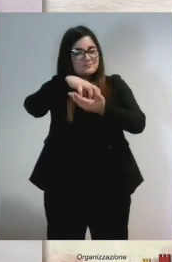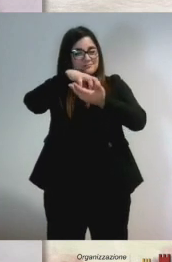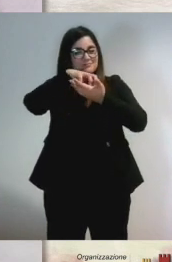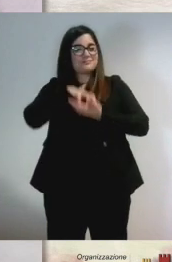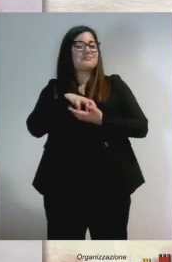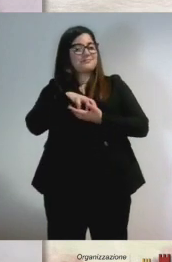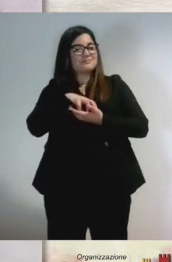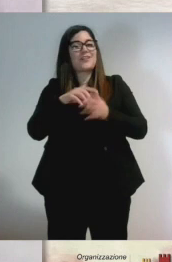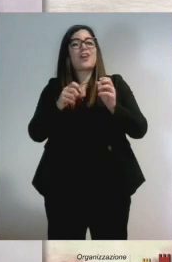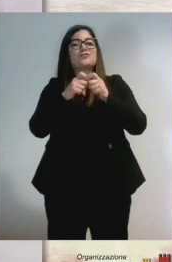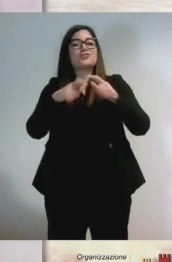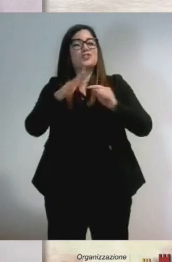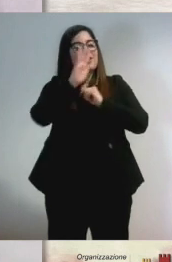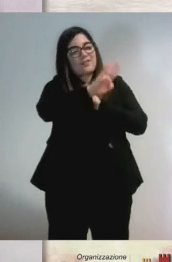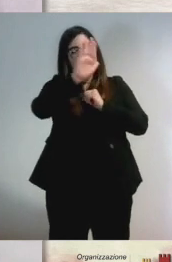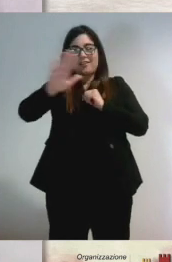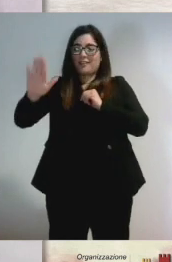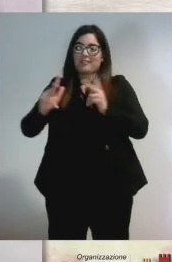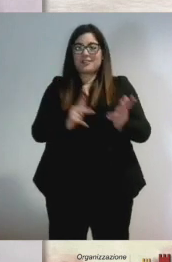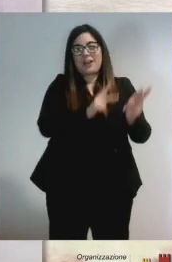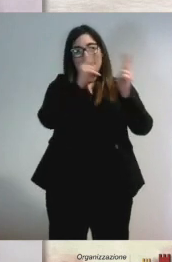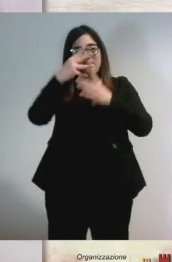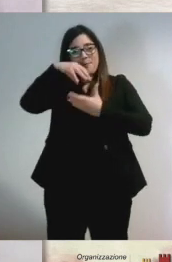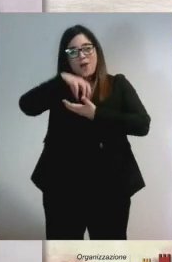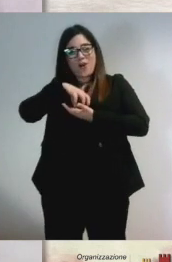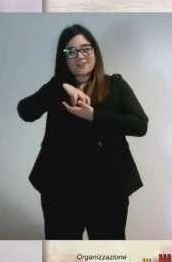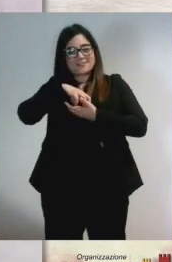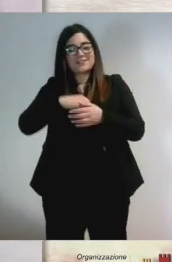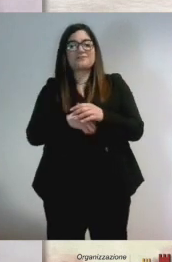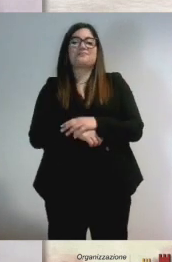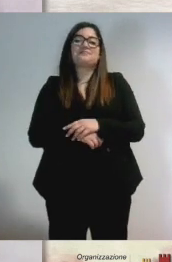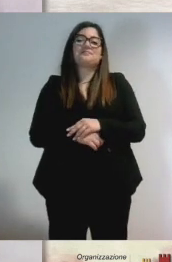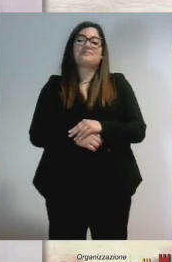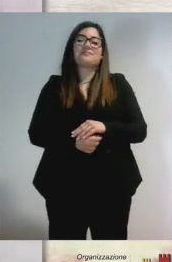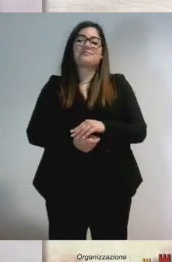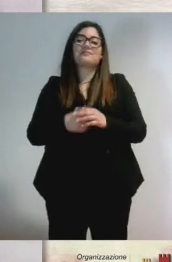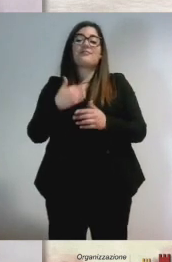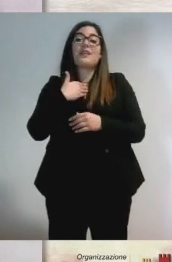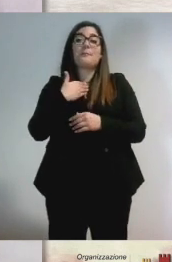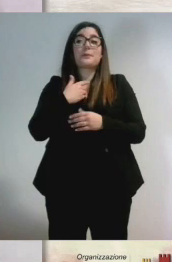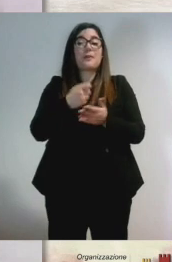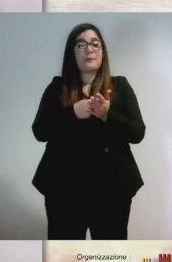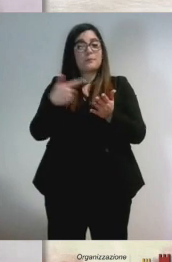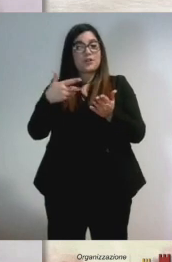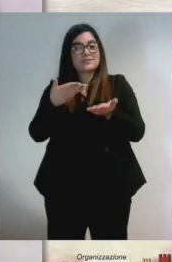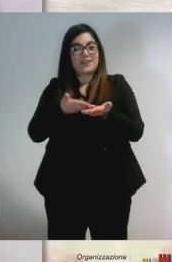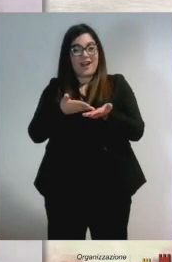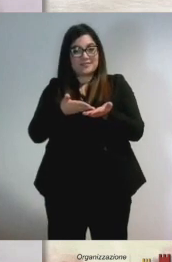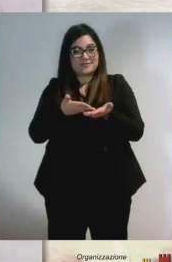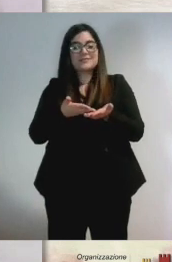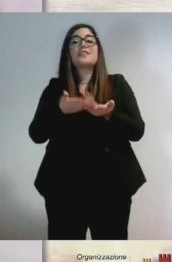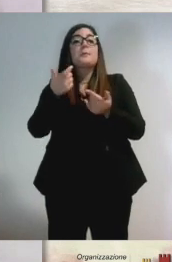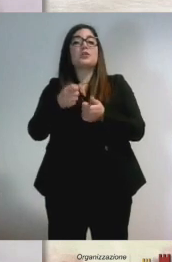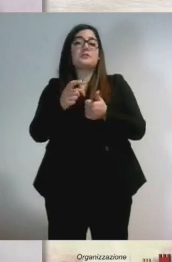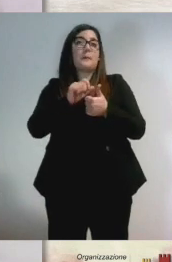città è importante per me essere qui come cerco di fare un po' perché mi avete portato fortuna ricordo che la prima volta